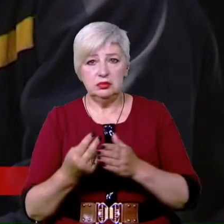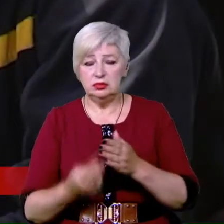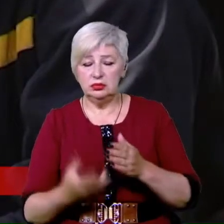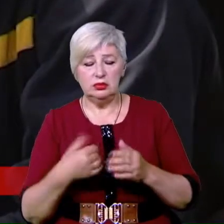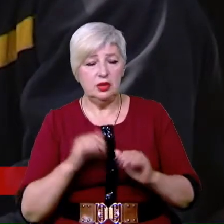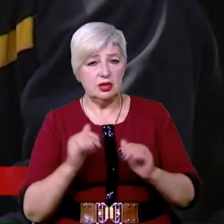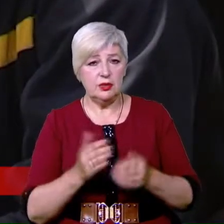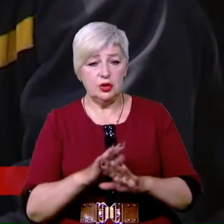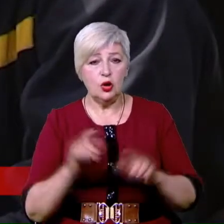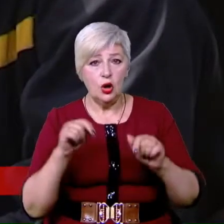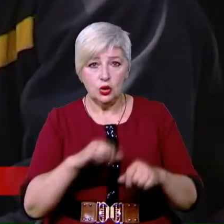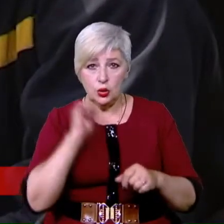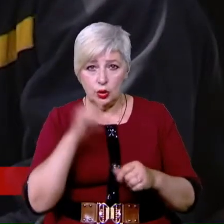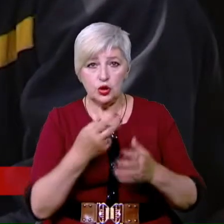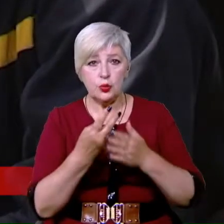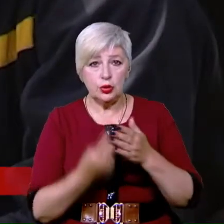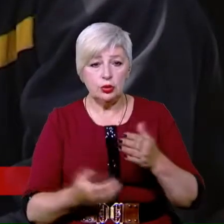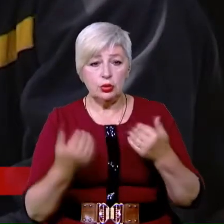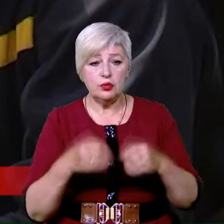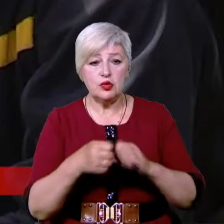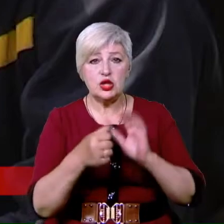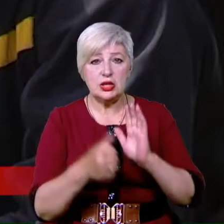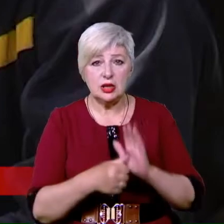вже 16 жителів нашої області.